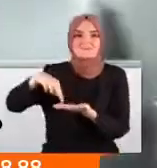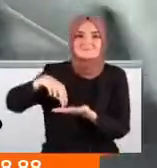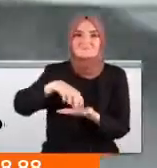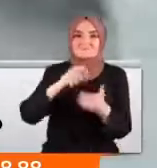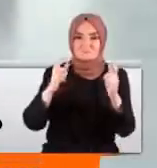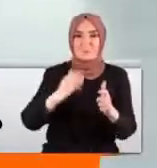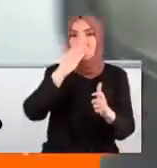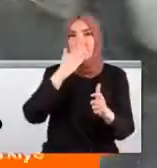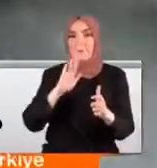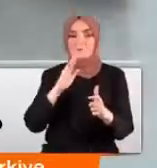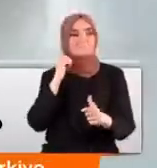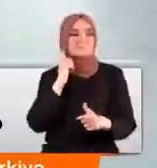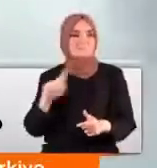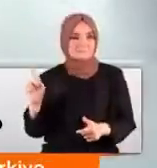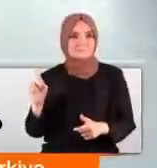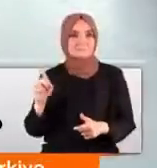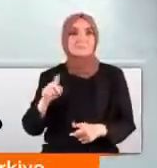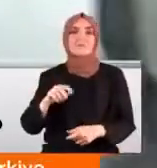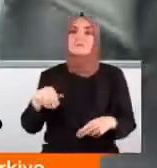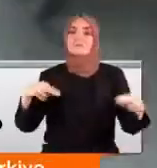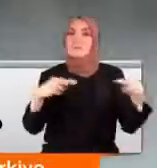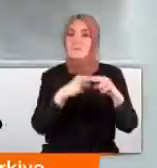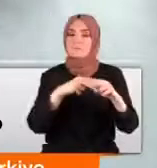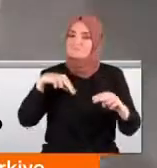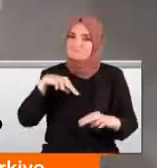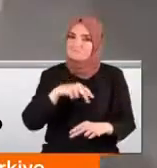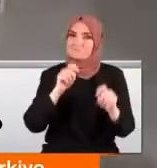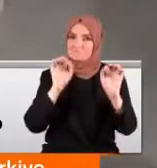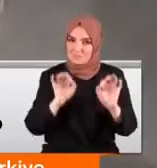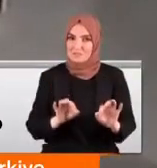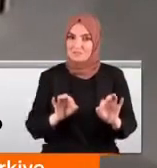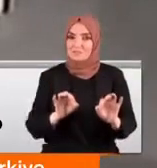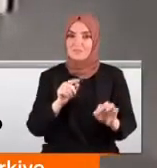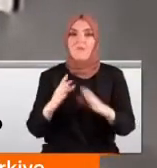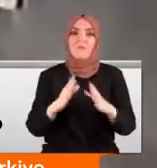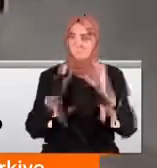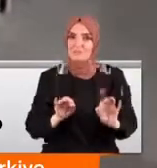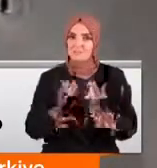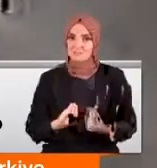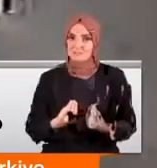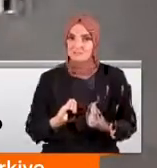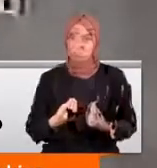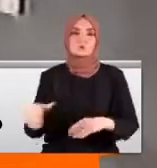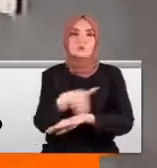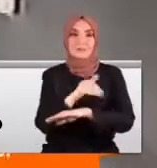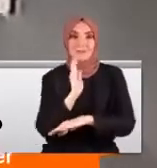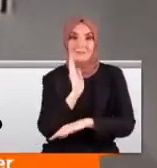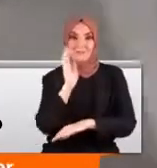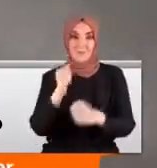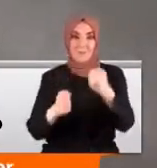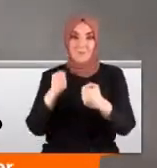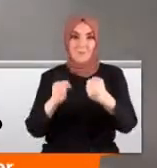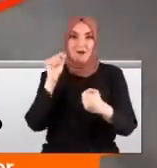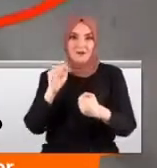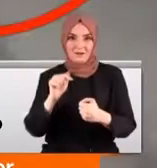araçların olduğu caddeye adım attı. Ne olduysa o andan sonra oldu. Caddede seyreden bir otomobil karşıdan karşıya geçmeye çalışan